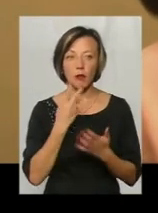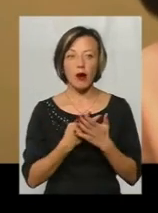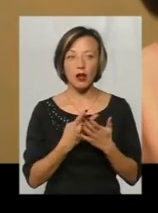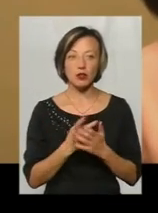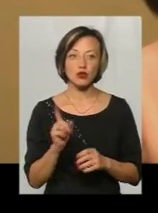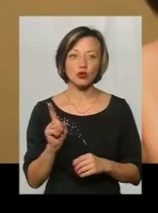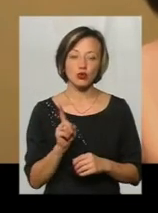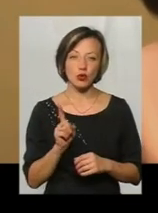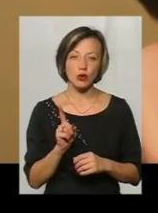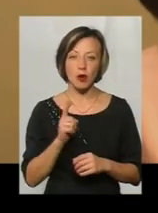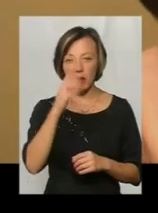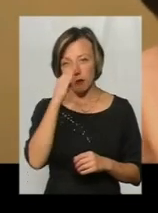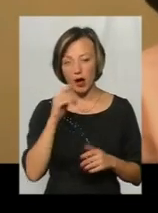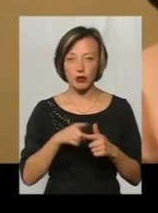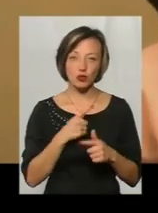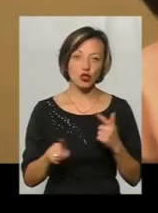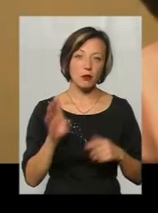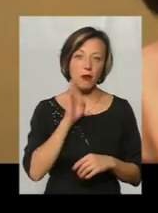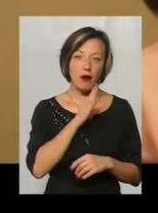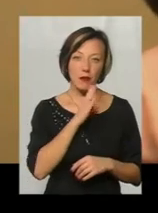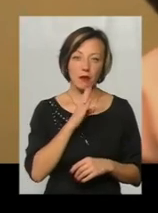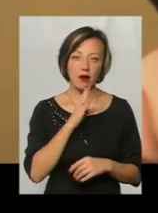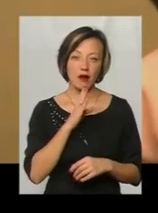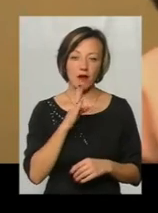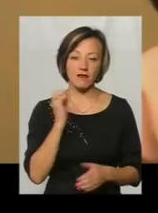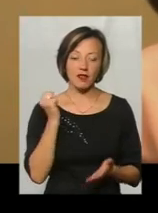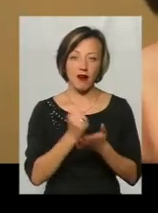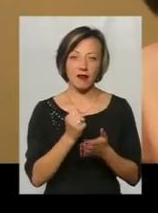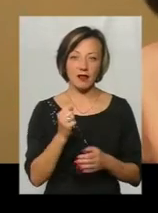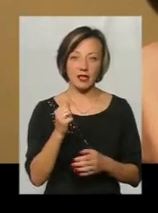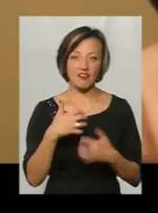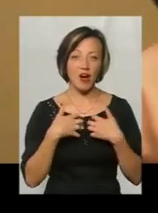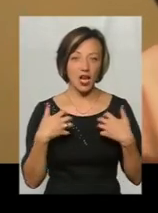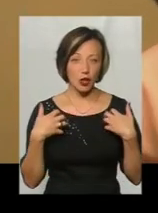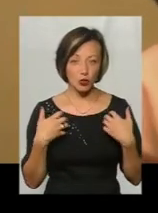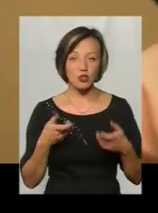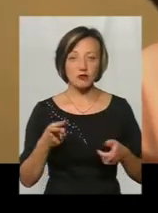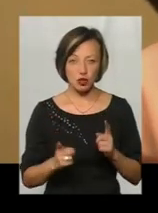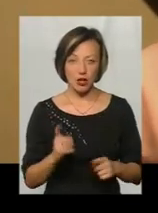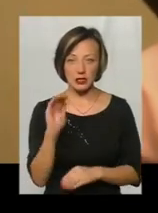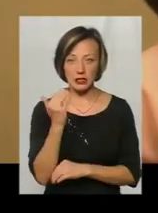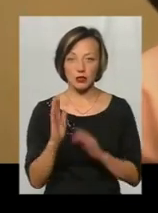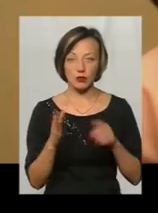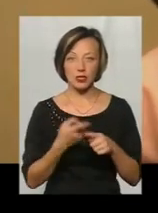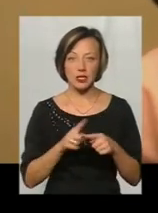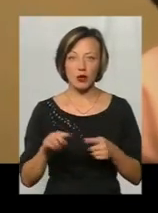що батько чи мама вдарили тварину, то, звичайно, дитина буде це